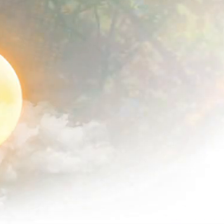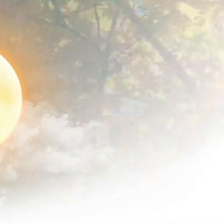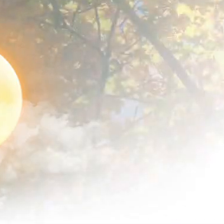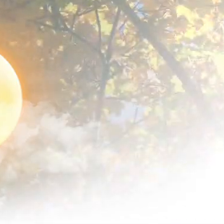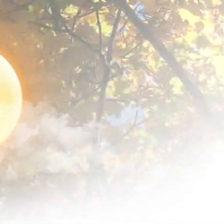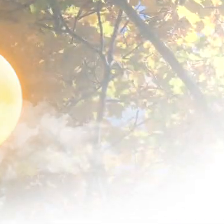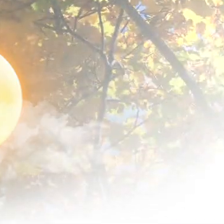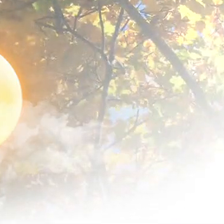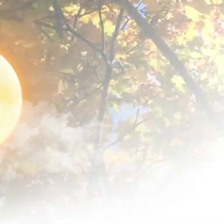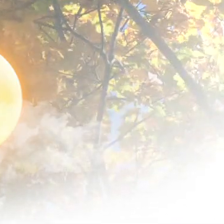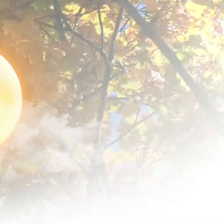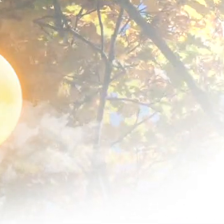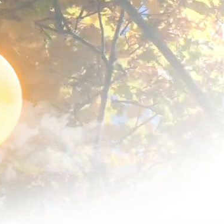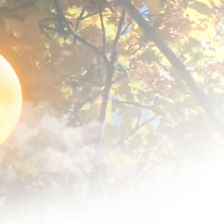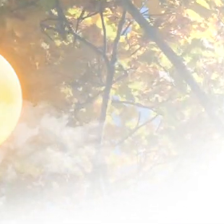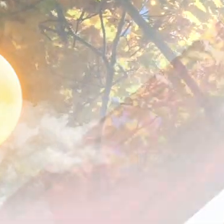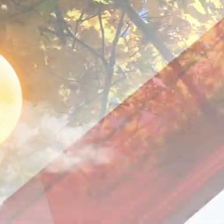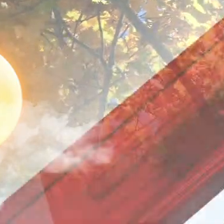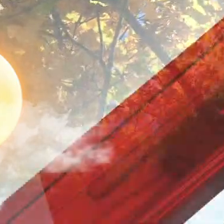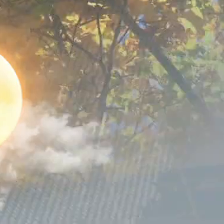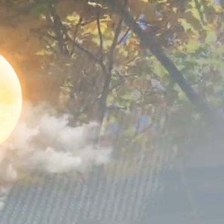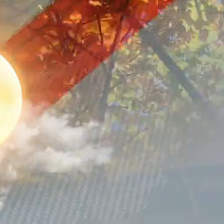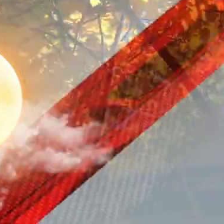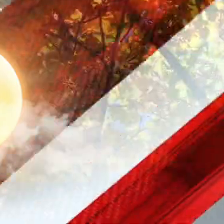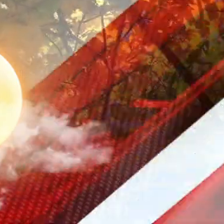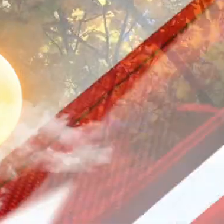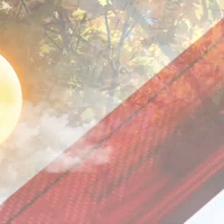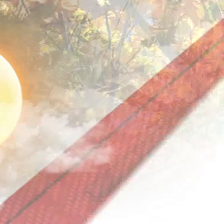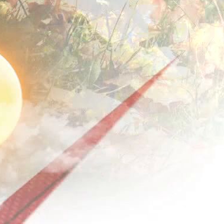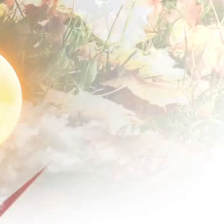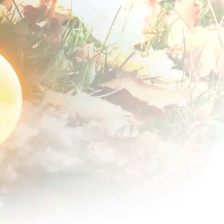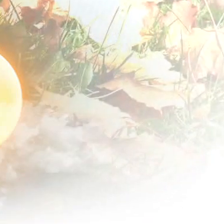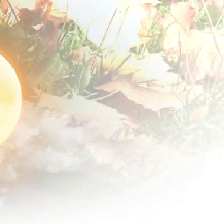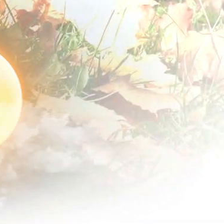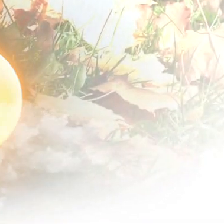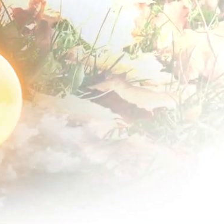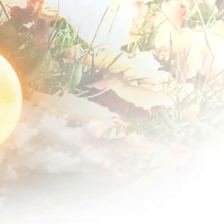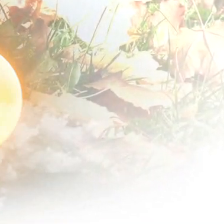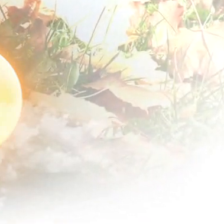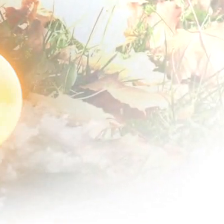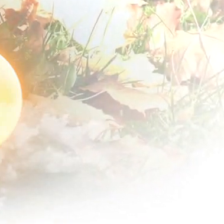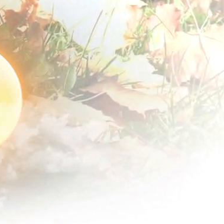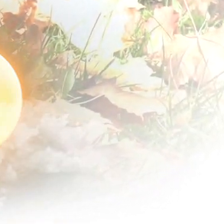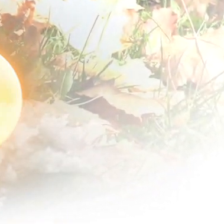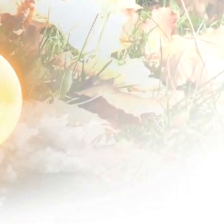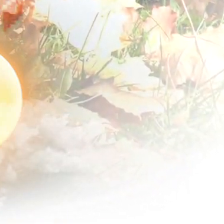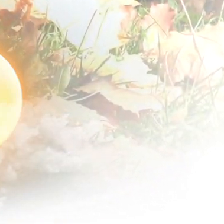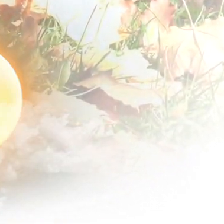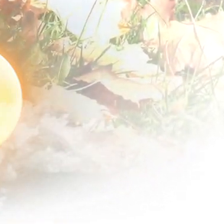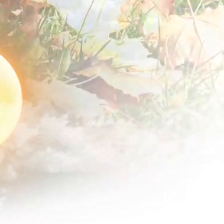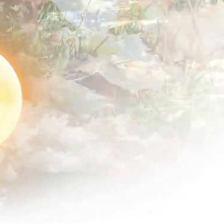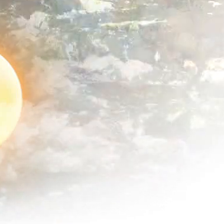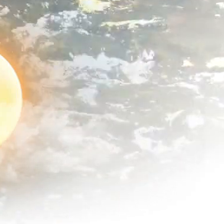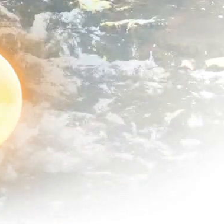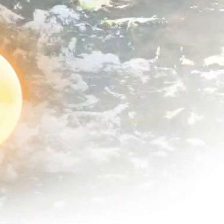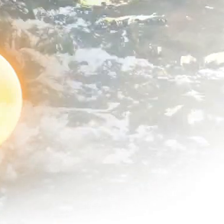секунду. У Свіслачы каля 6 градусаў цяпла раніцай, да плюс 11 днём і да плюс 8